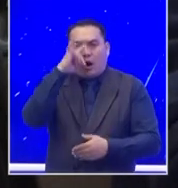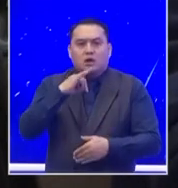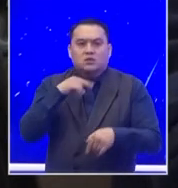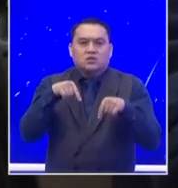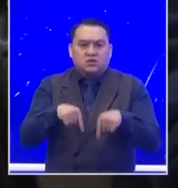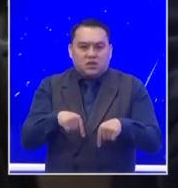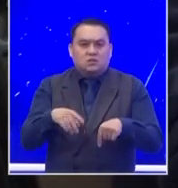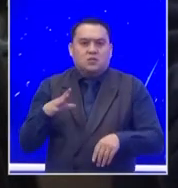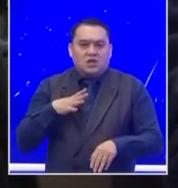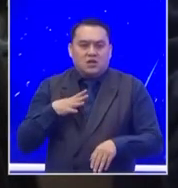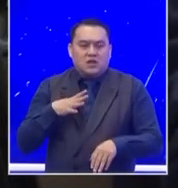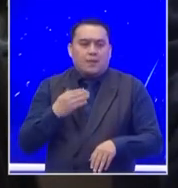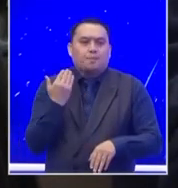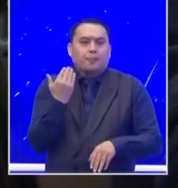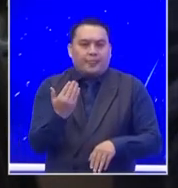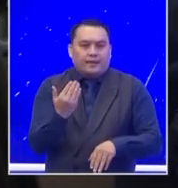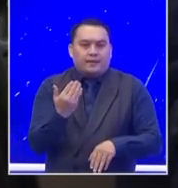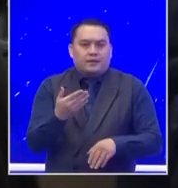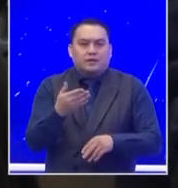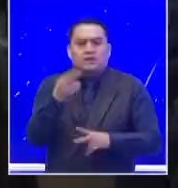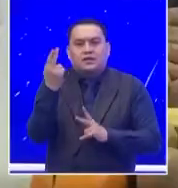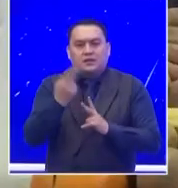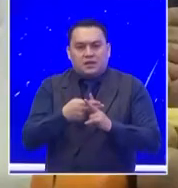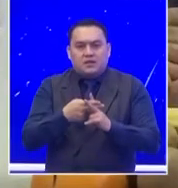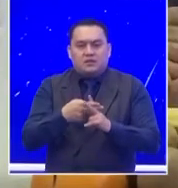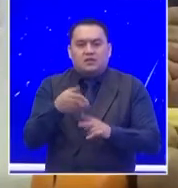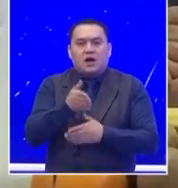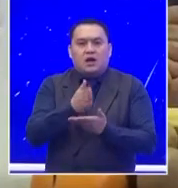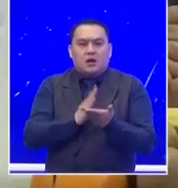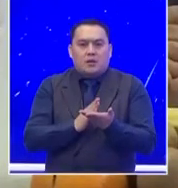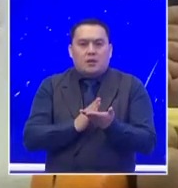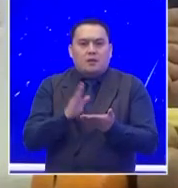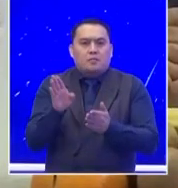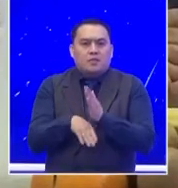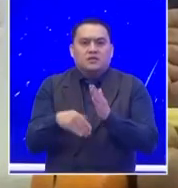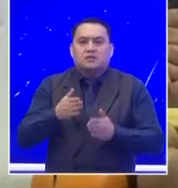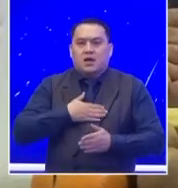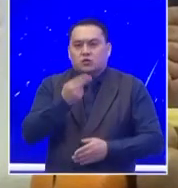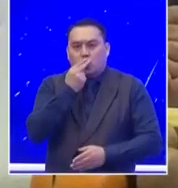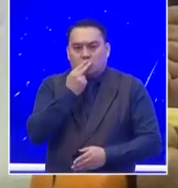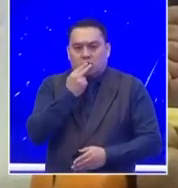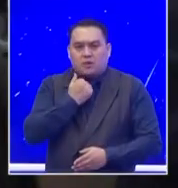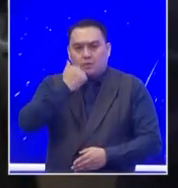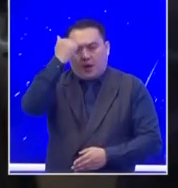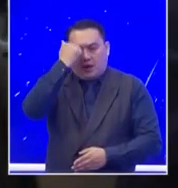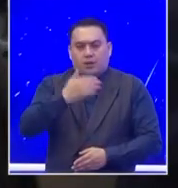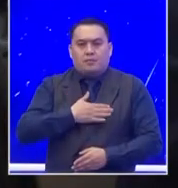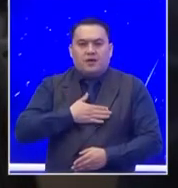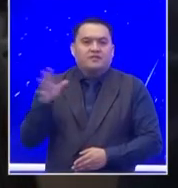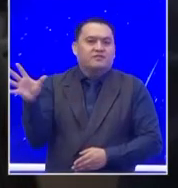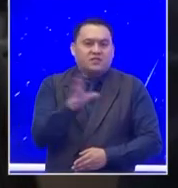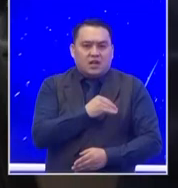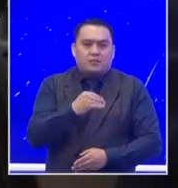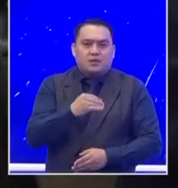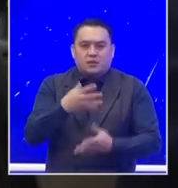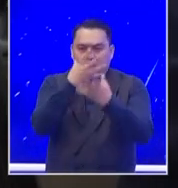здесь, коренные, они делились куском хлеба. Они без нас ничего не кушали. Я благодарен. И мы все должны быть благодарны. И никогда